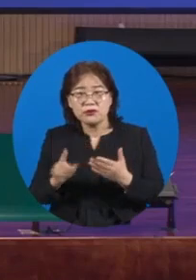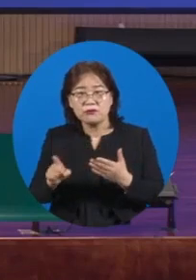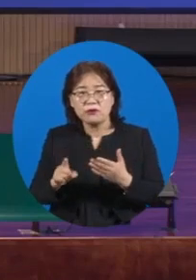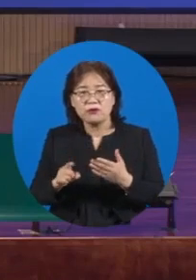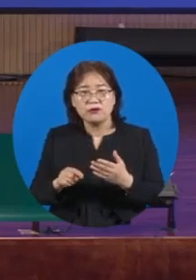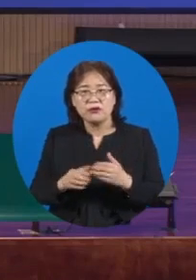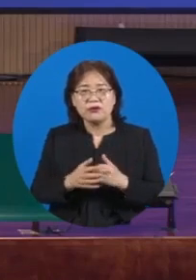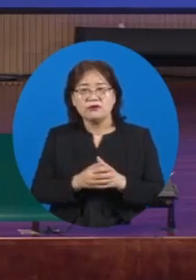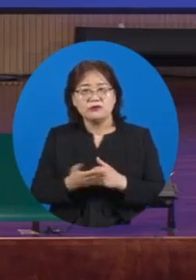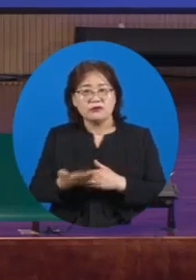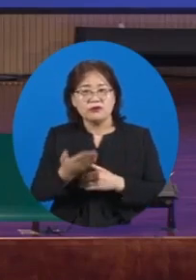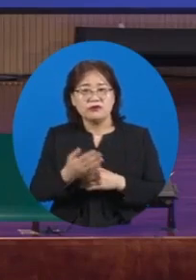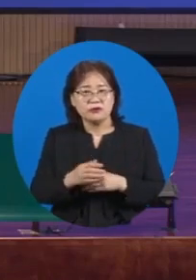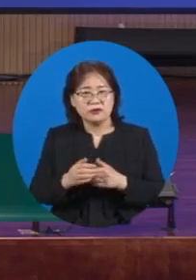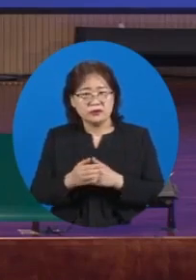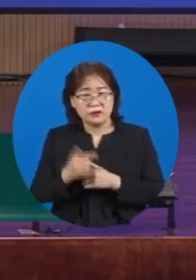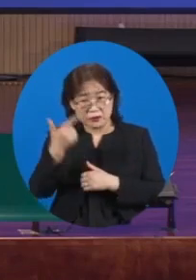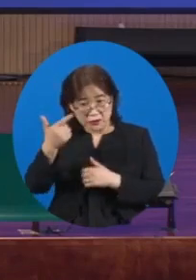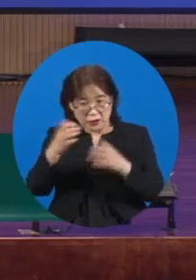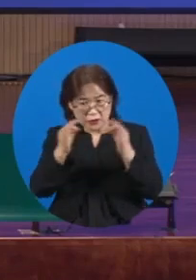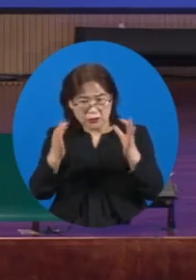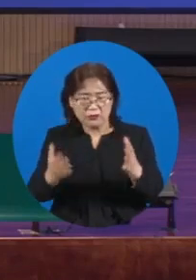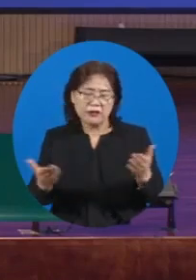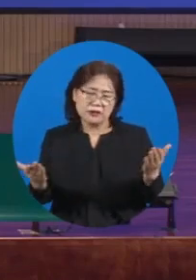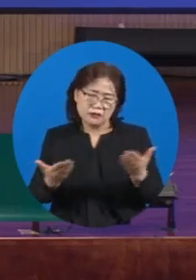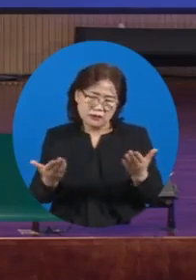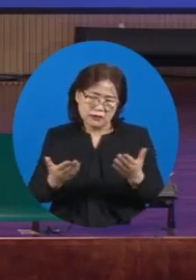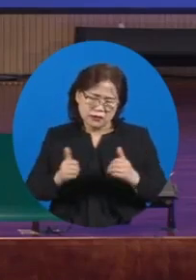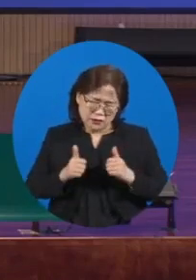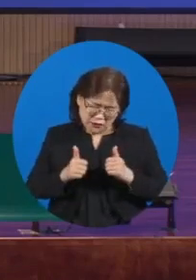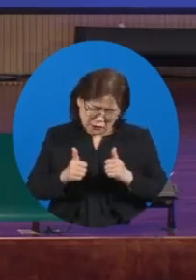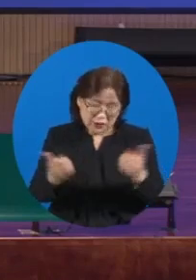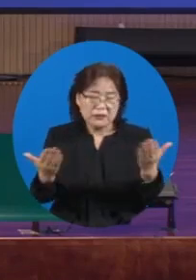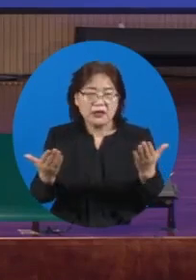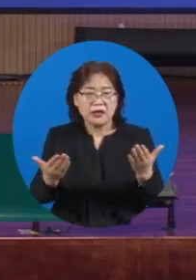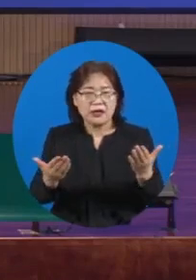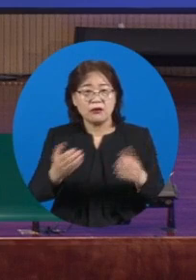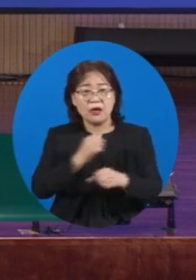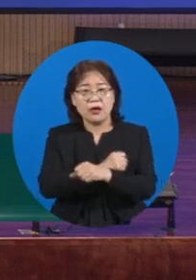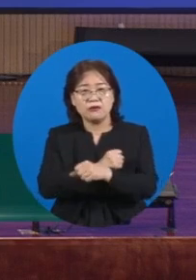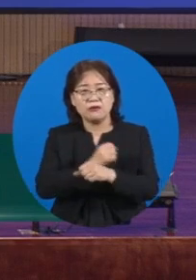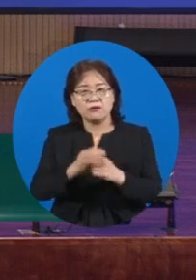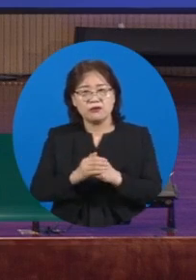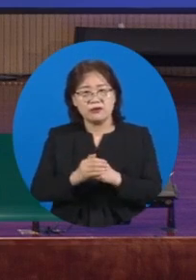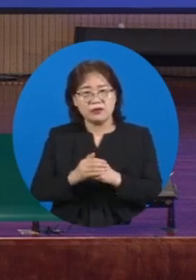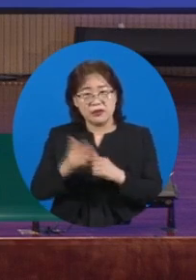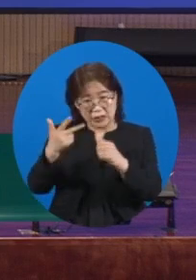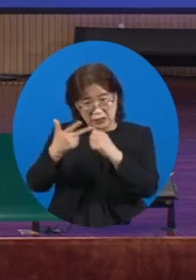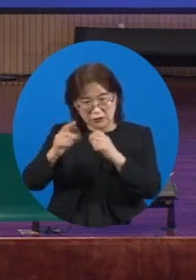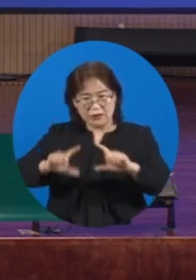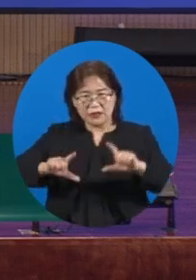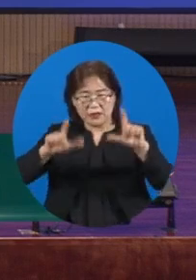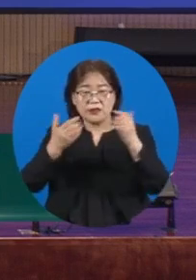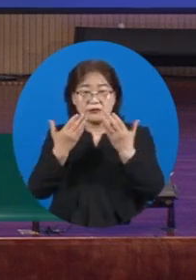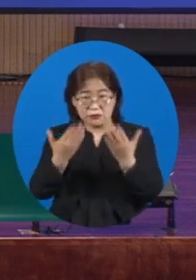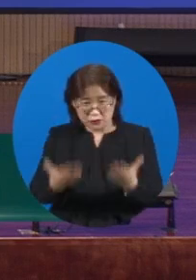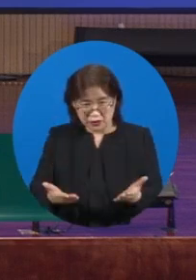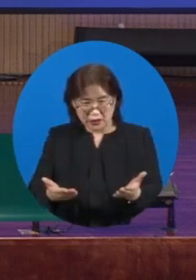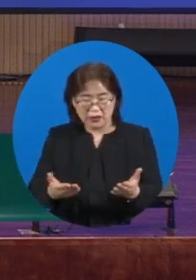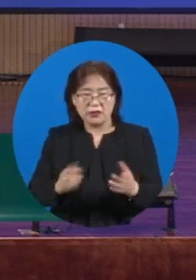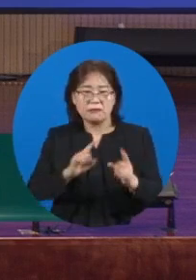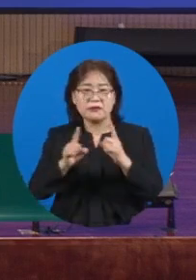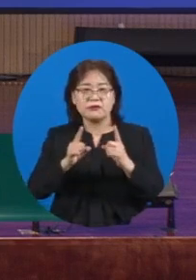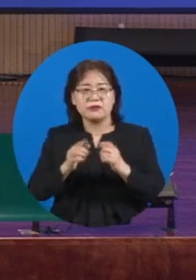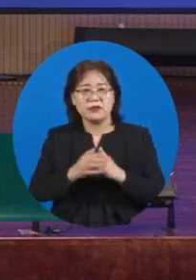같죠 너는 엿새 동안에 내 일을 하고 일곱째 날에는 시라 그러니까 6 동안은 요